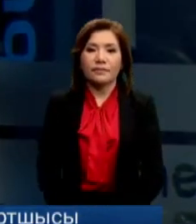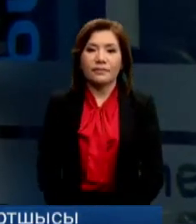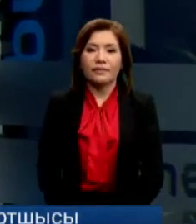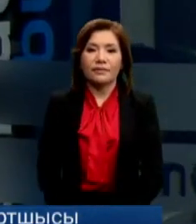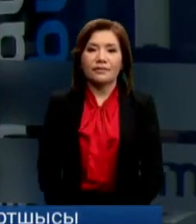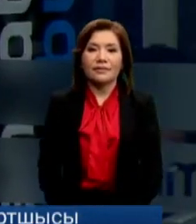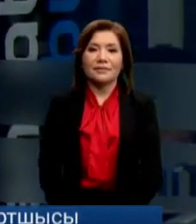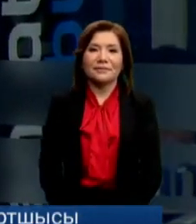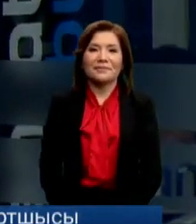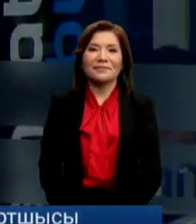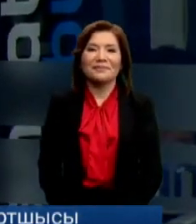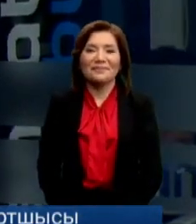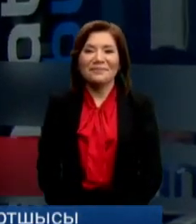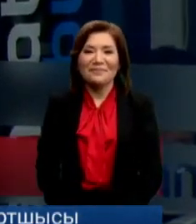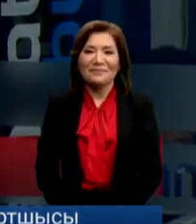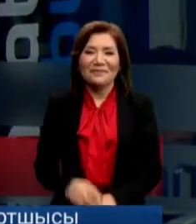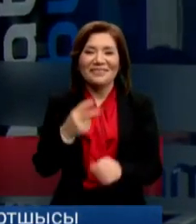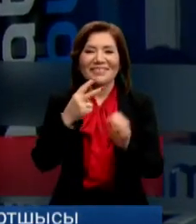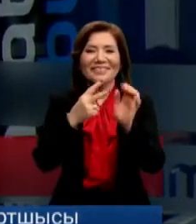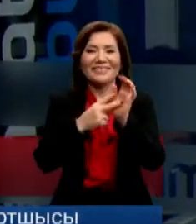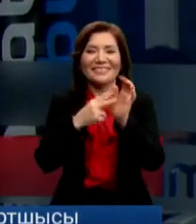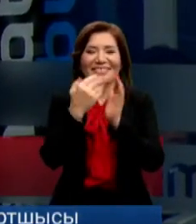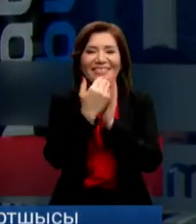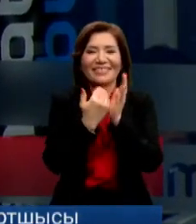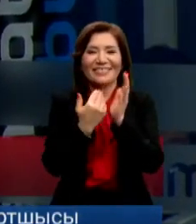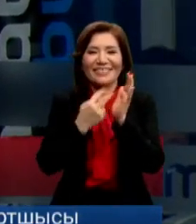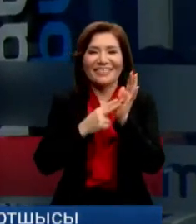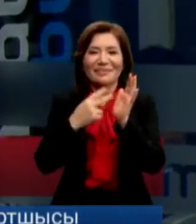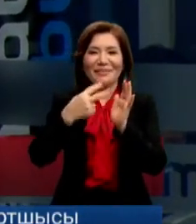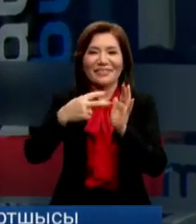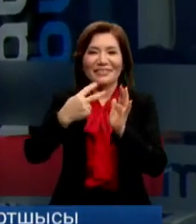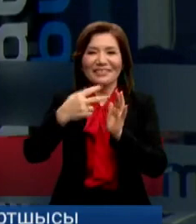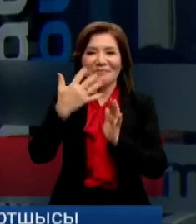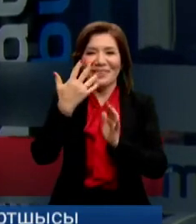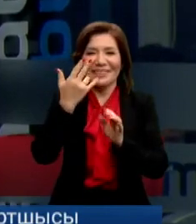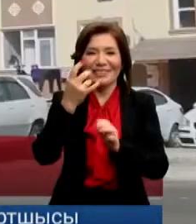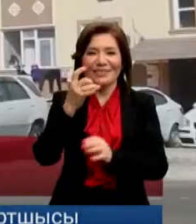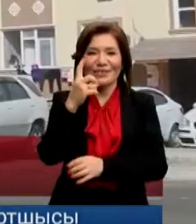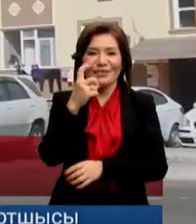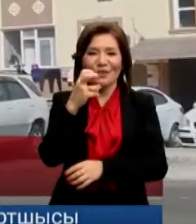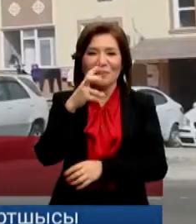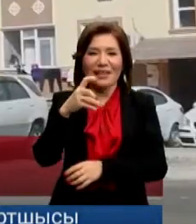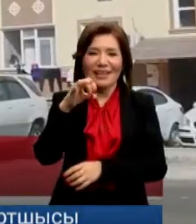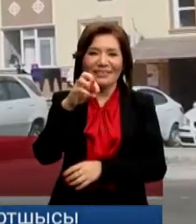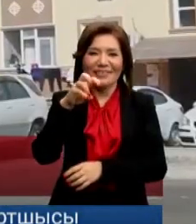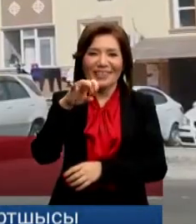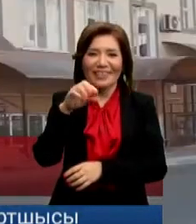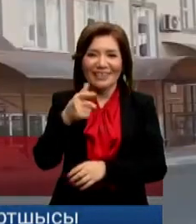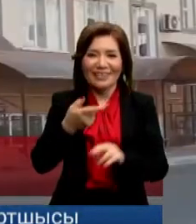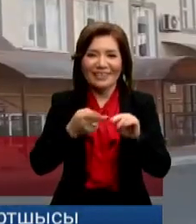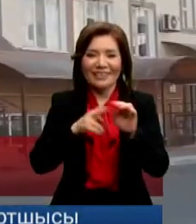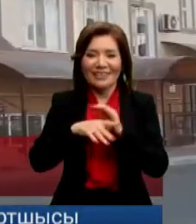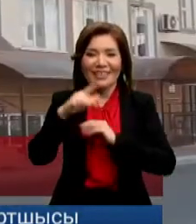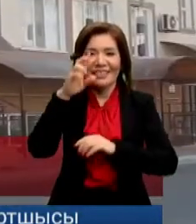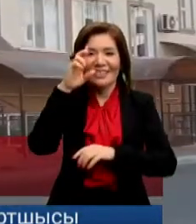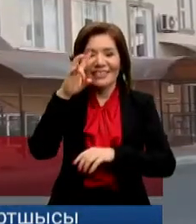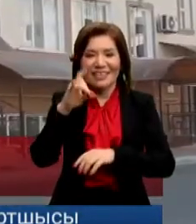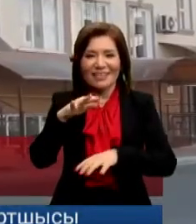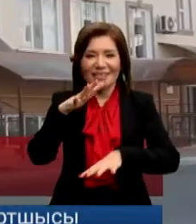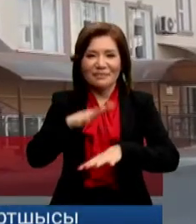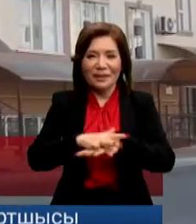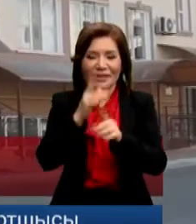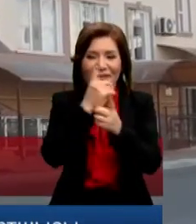В следующем году на программу 7-20-25 выделят 100 миллиардов тенге. Об этом заявили в Национальном банке. Там